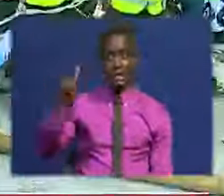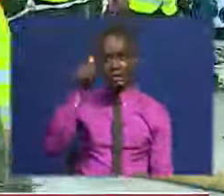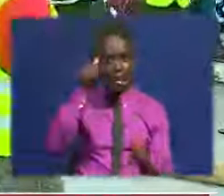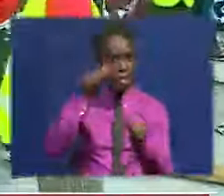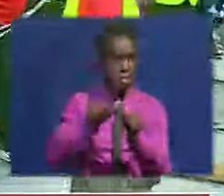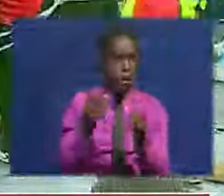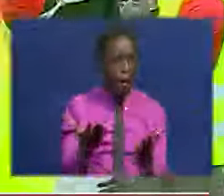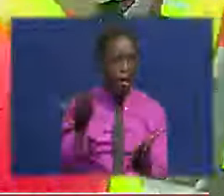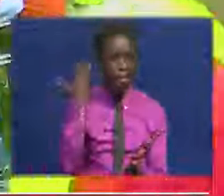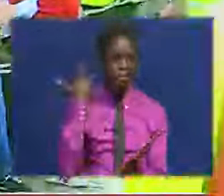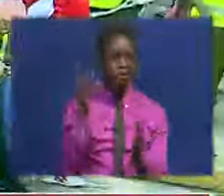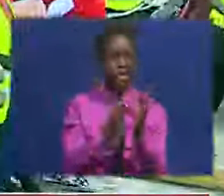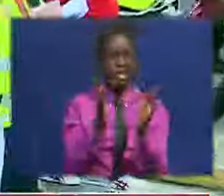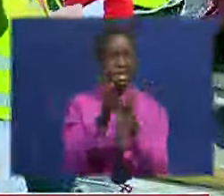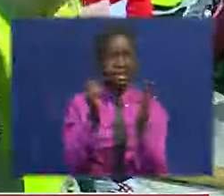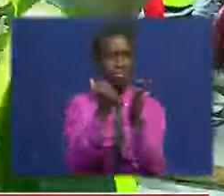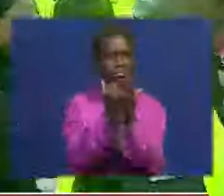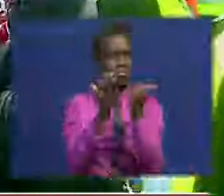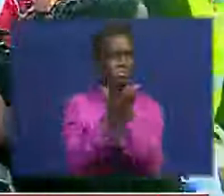Yesu.